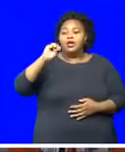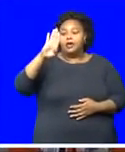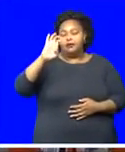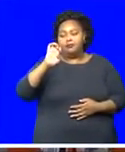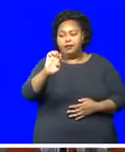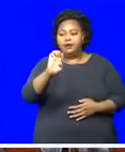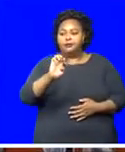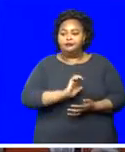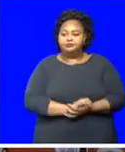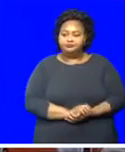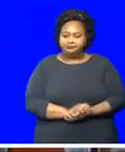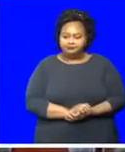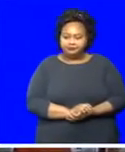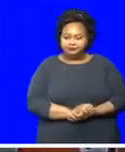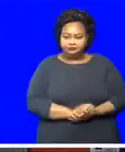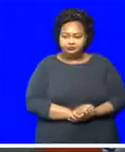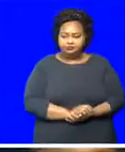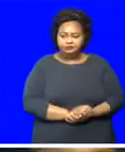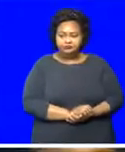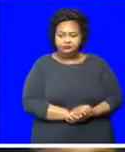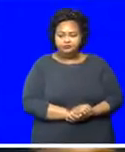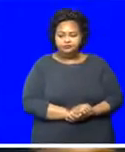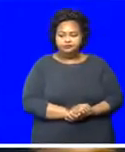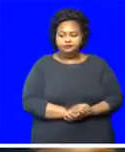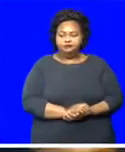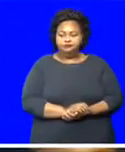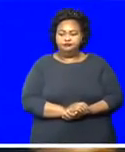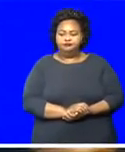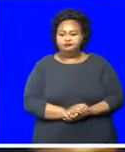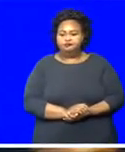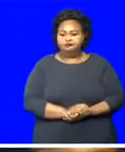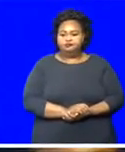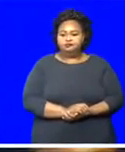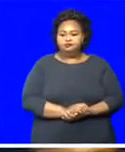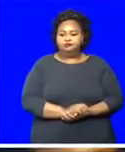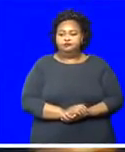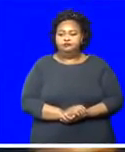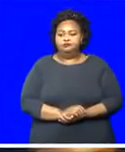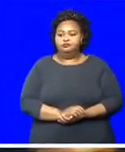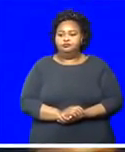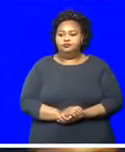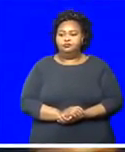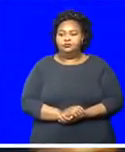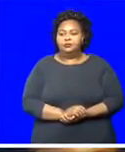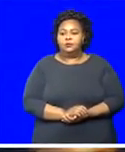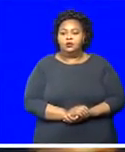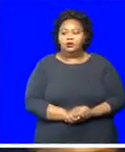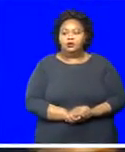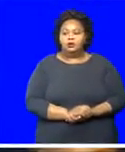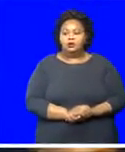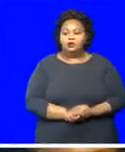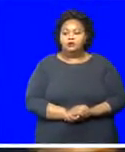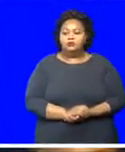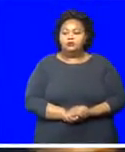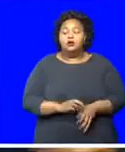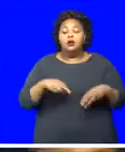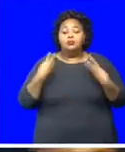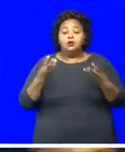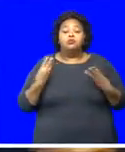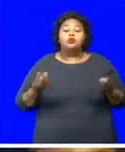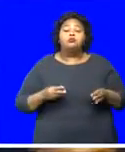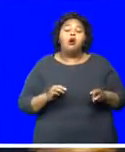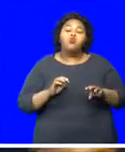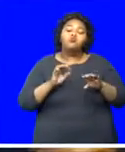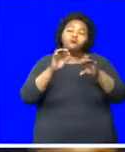kubika samukelisiwe Khoza sesiphofaneni. Sive siphume ngetingani kuyovota sivaleti khalada bobucopho